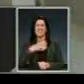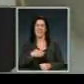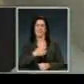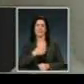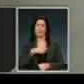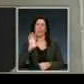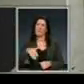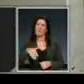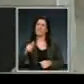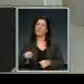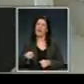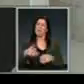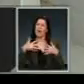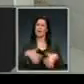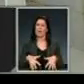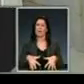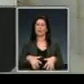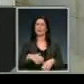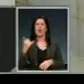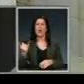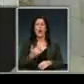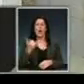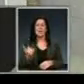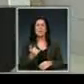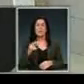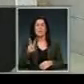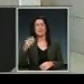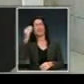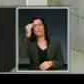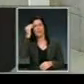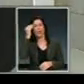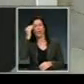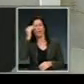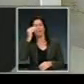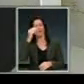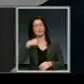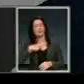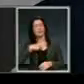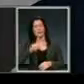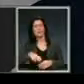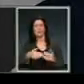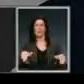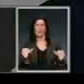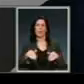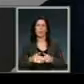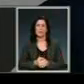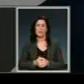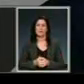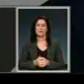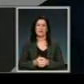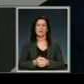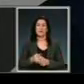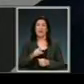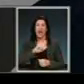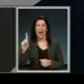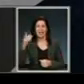היומיומית במחסומים, בכל פינה תזכורת שאתה בעל מוגבלות. עד שנפצעת, אני הייתי... תפס על הרים, גולש רוח,